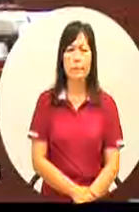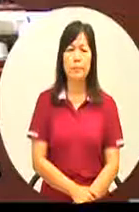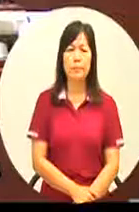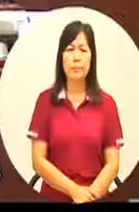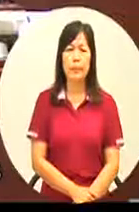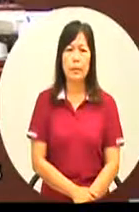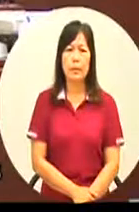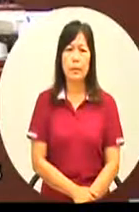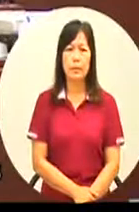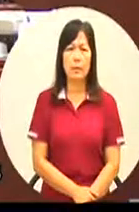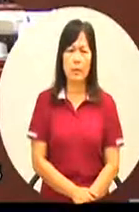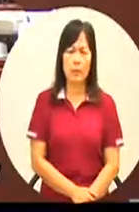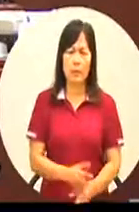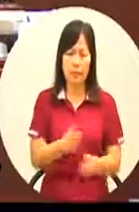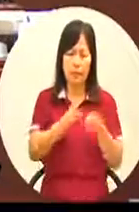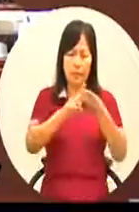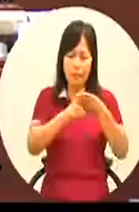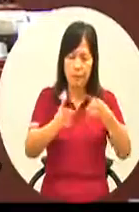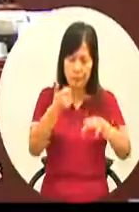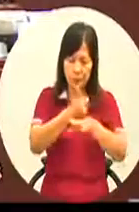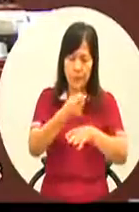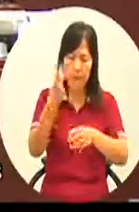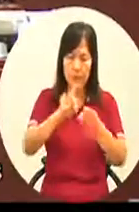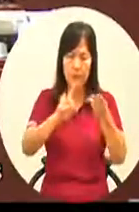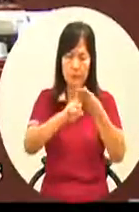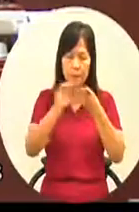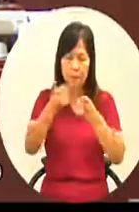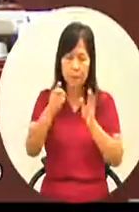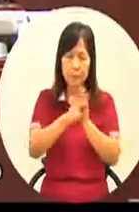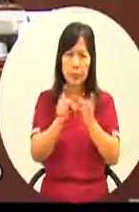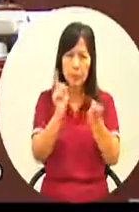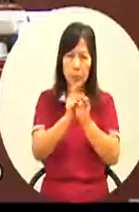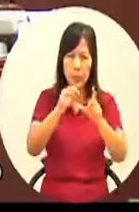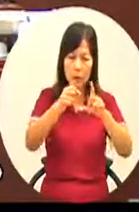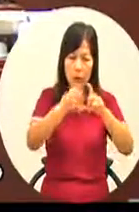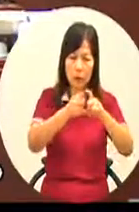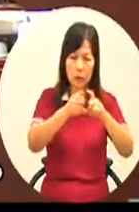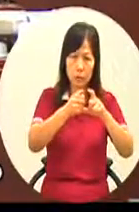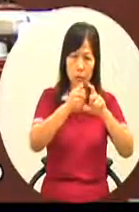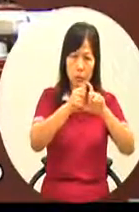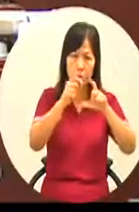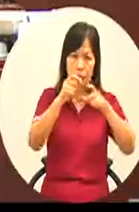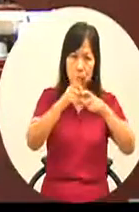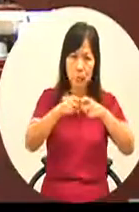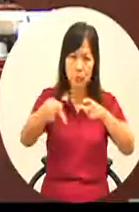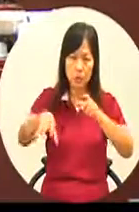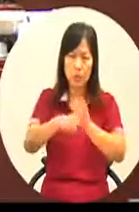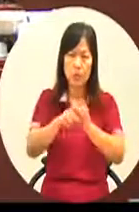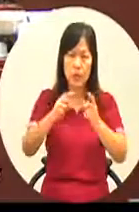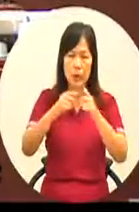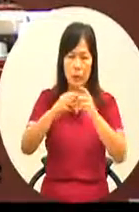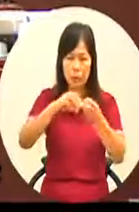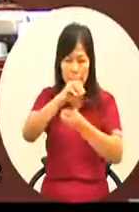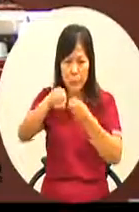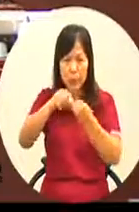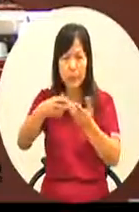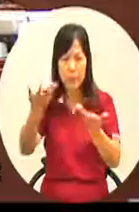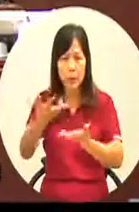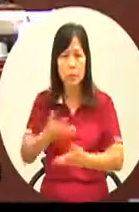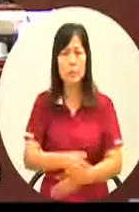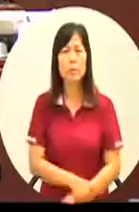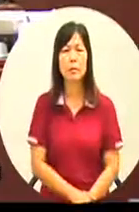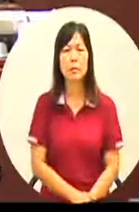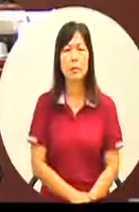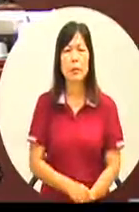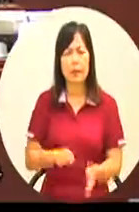是，多谢主席吼，啊，多谢王议员对咱这个区公所吼，即款人力的这个调整的部分吼，其实阮一直